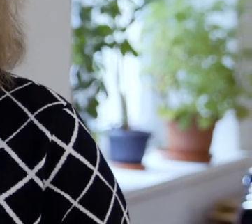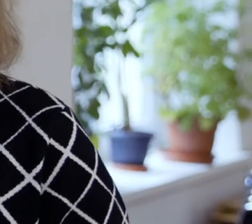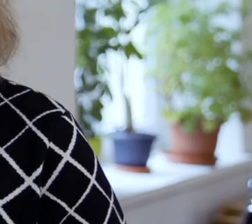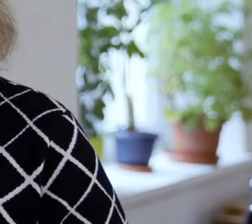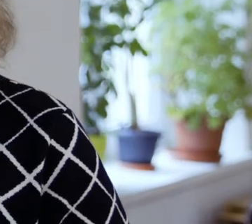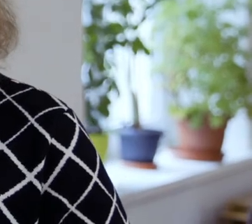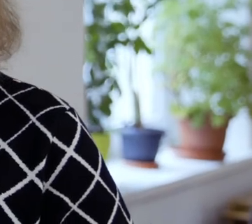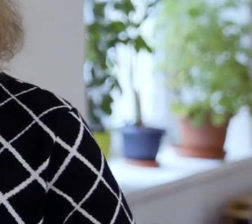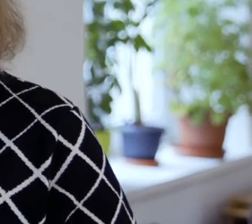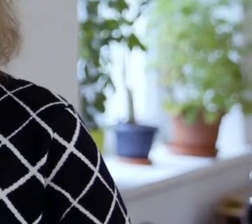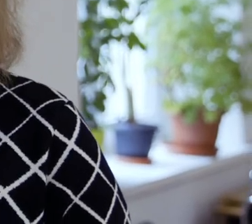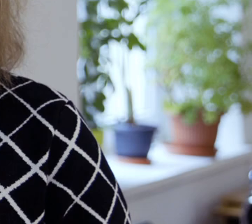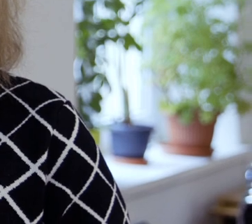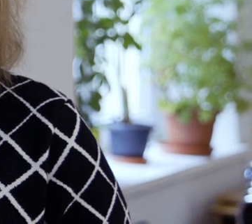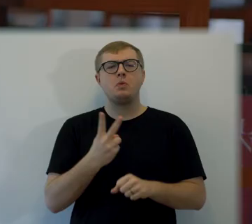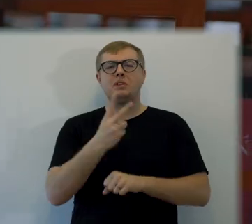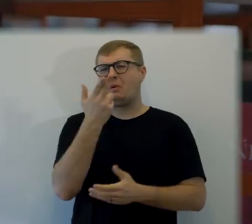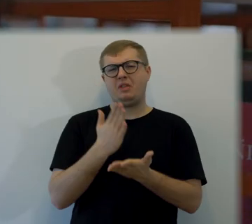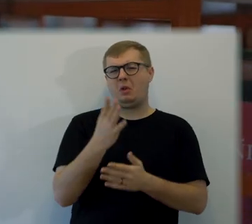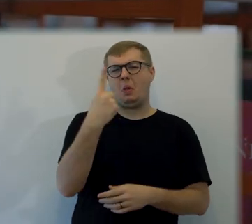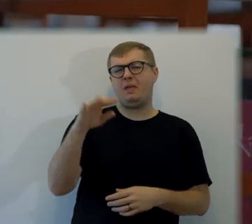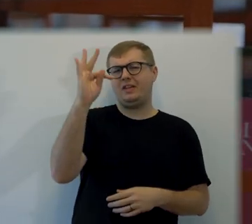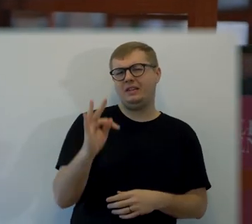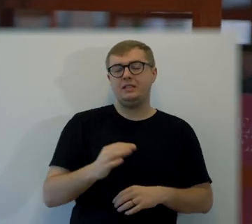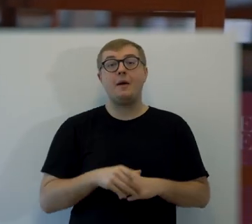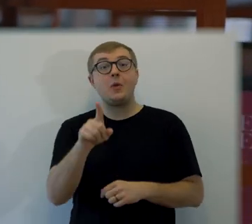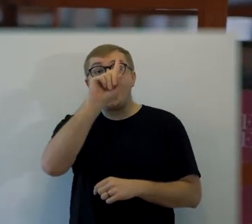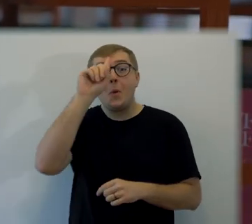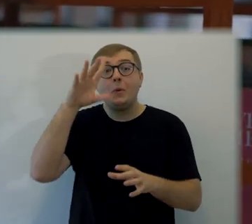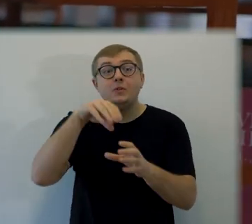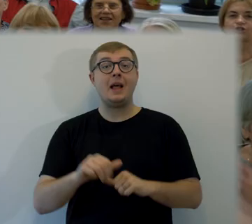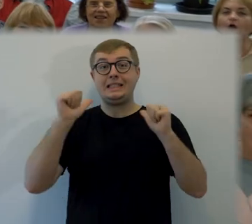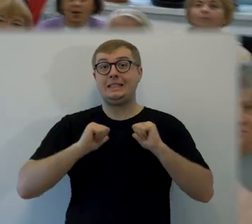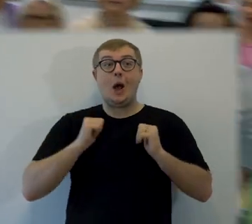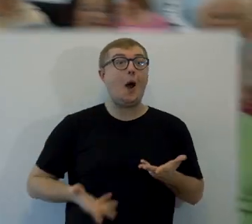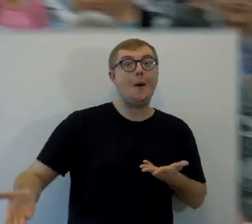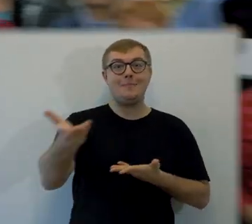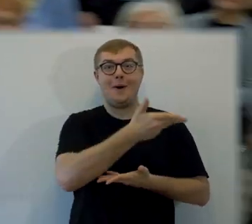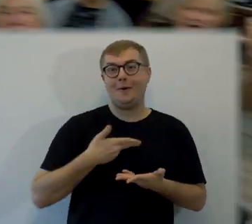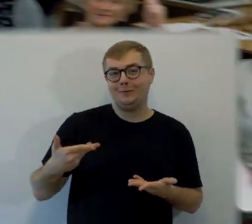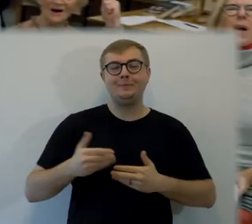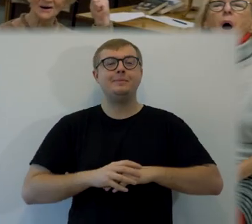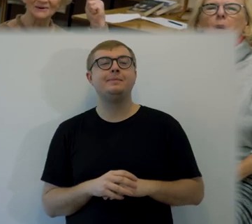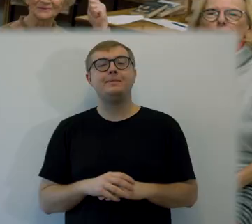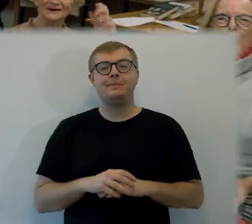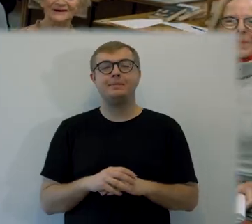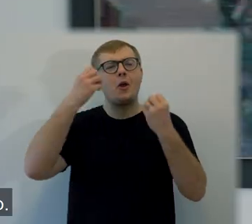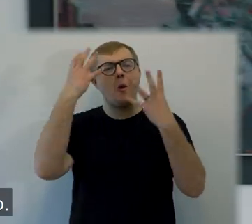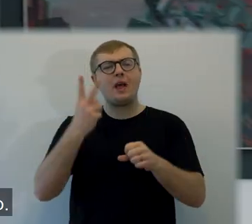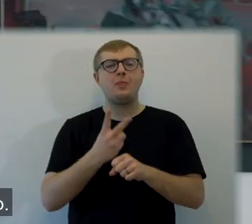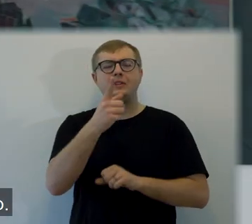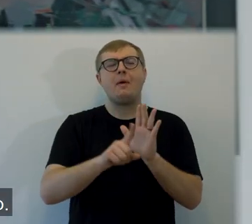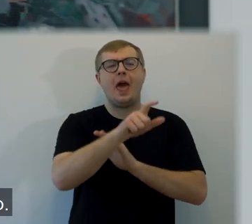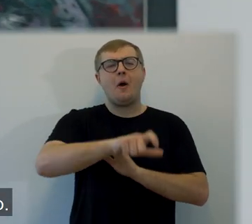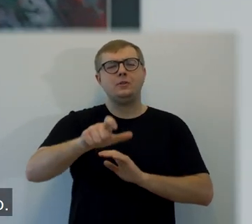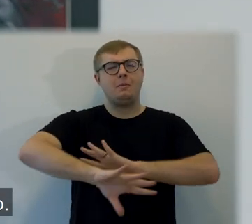przedsięwzięcia Norwid dostępny przygotowaliśmy kilka filmów które dotyczą tematu dostępności chcemy